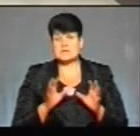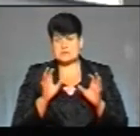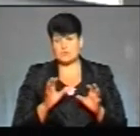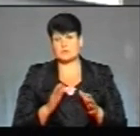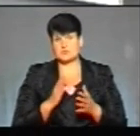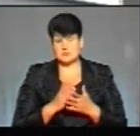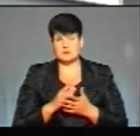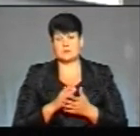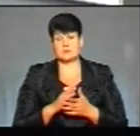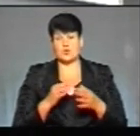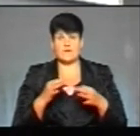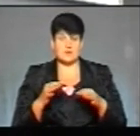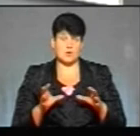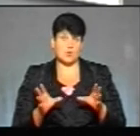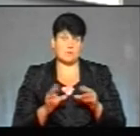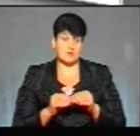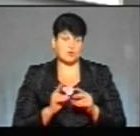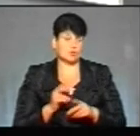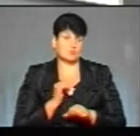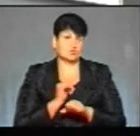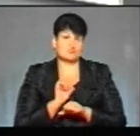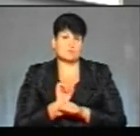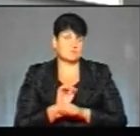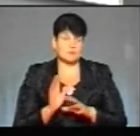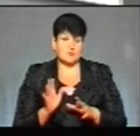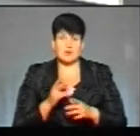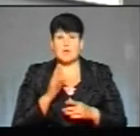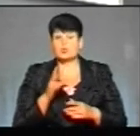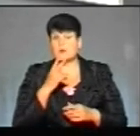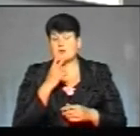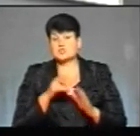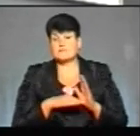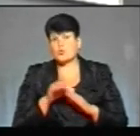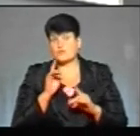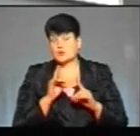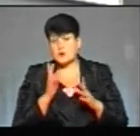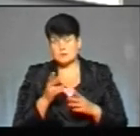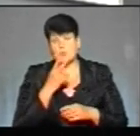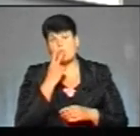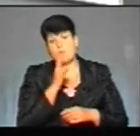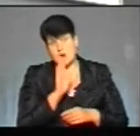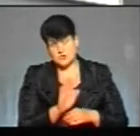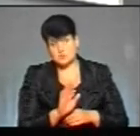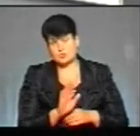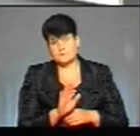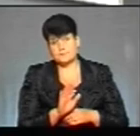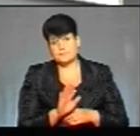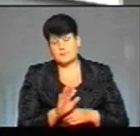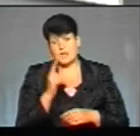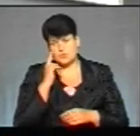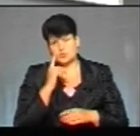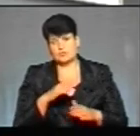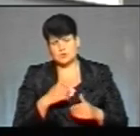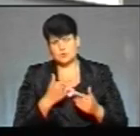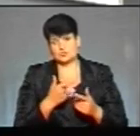про добровільне об'єднання, що ніхто не припиняв. Яке буде бачення Верховної Ради новоствореної, ми побачимо. Думаю, вони дадуть якийсь меседж